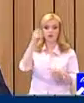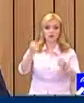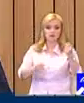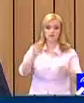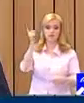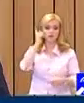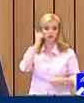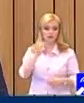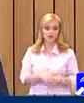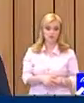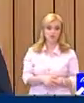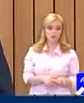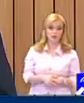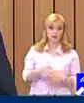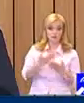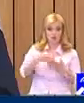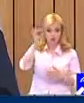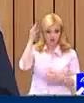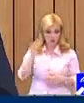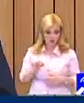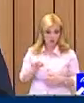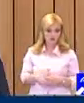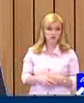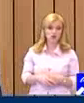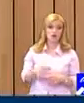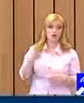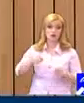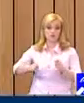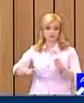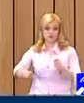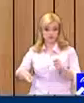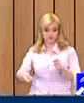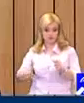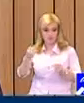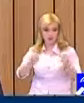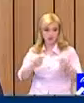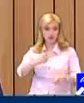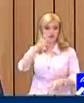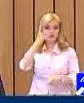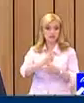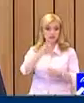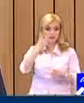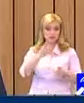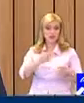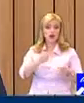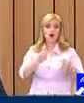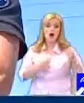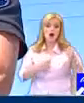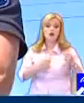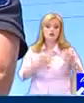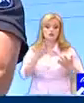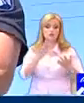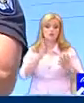exemplu, în Germania, din momentul în care tu ai pornit motorul, este interzis de a avea un telefon în